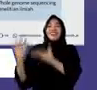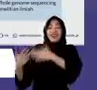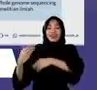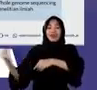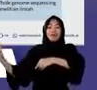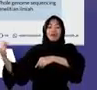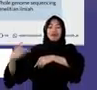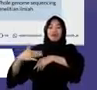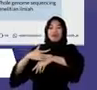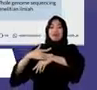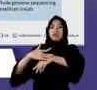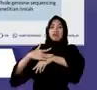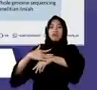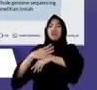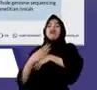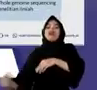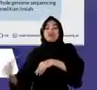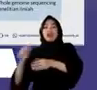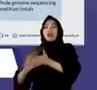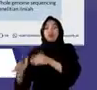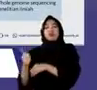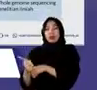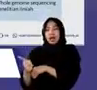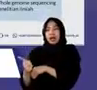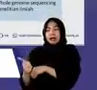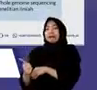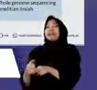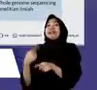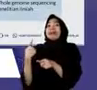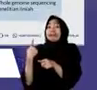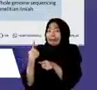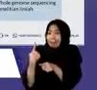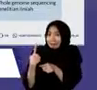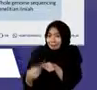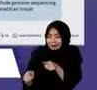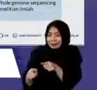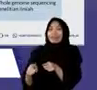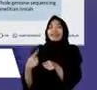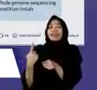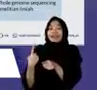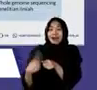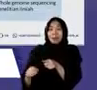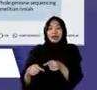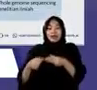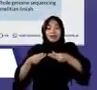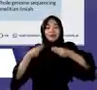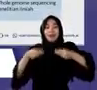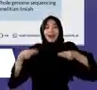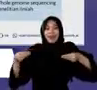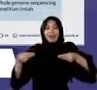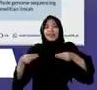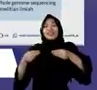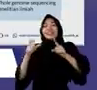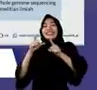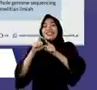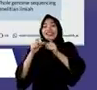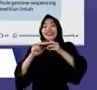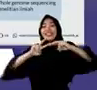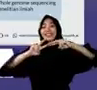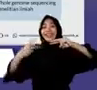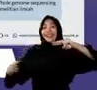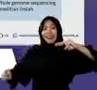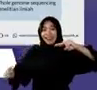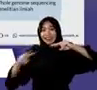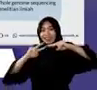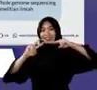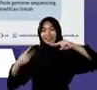maupun penyakit. Namun, berdasarkan lokasi perubahan di material genetik virus, maka